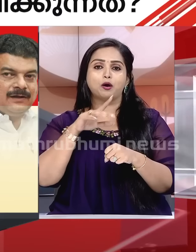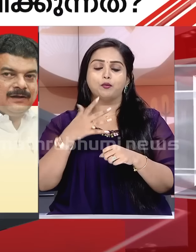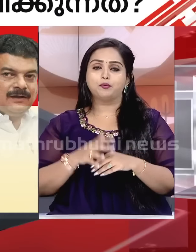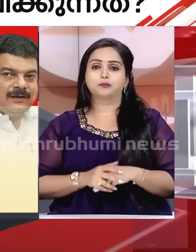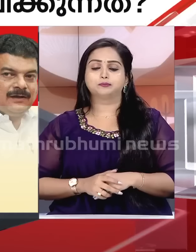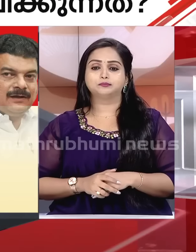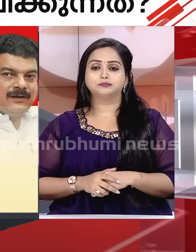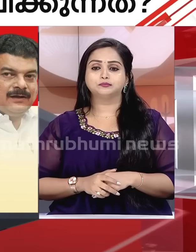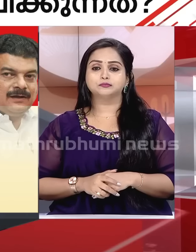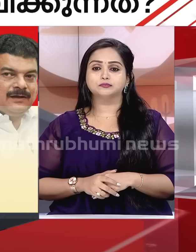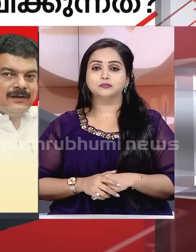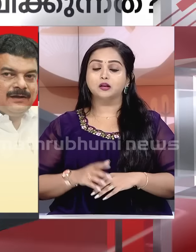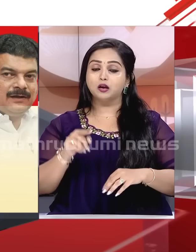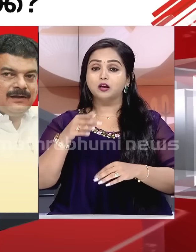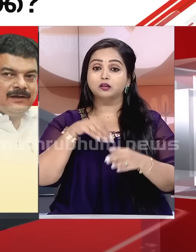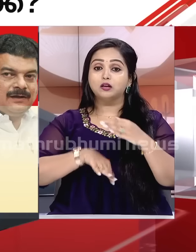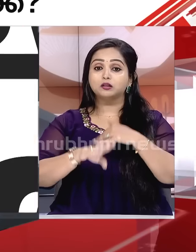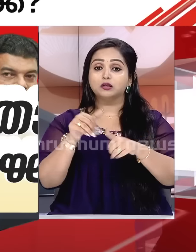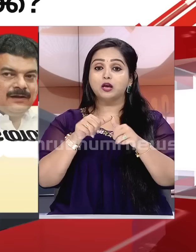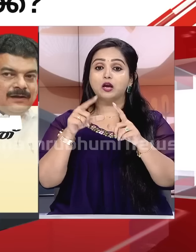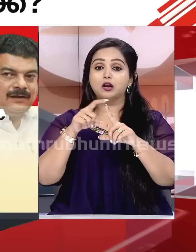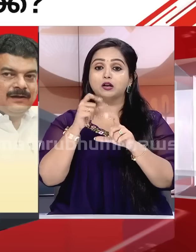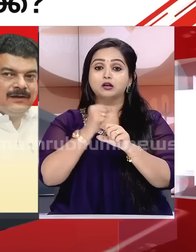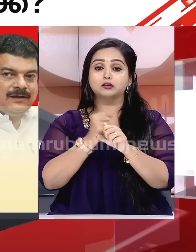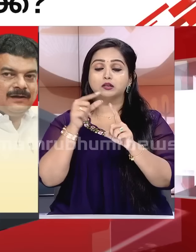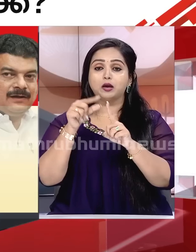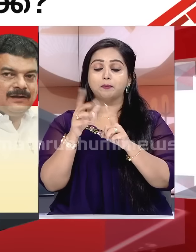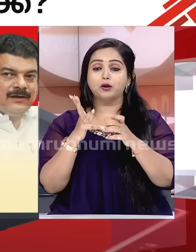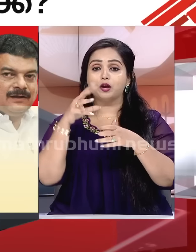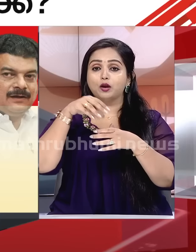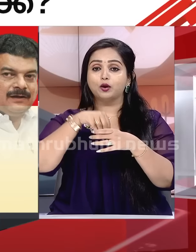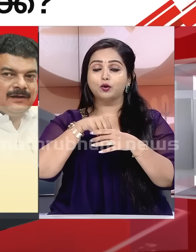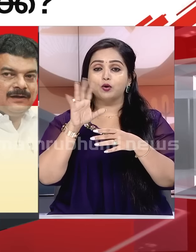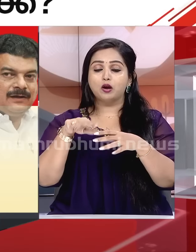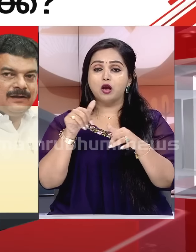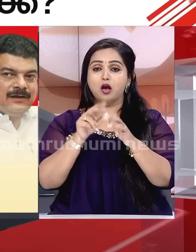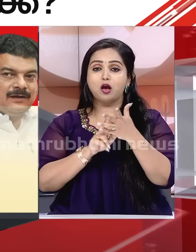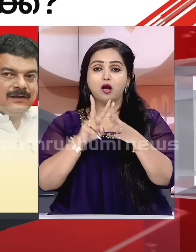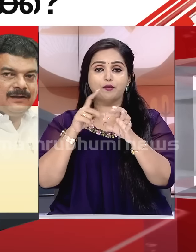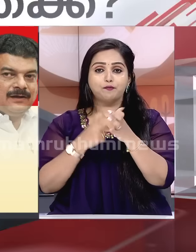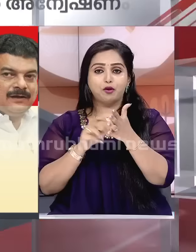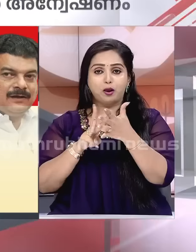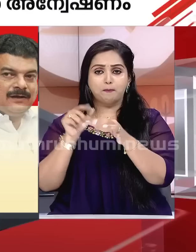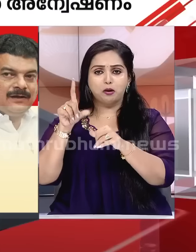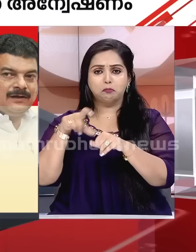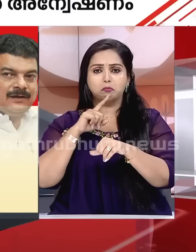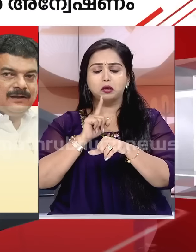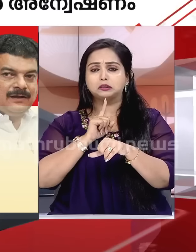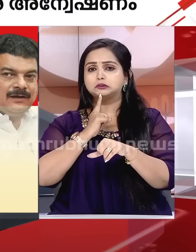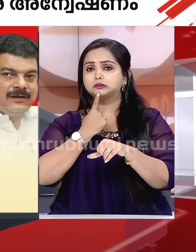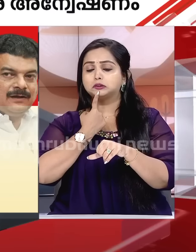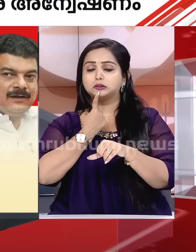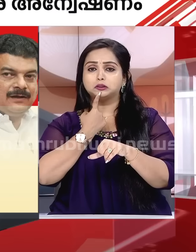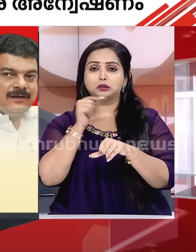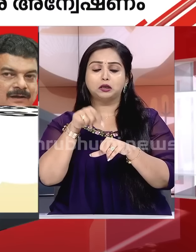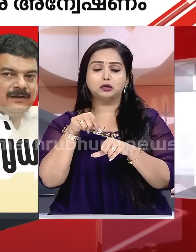അതിനകത്ത് ADGP പങ്കുണ്ടെന്നുള്ള രീതിയിലാണ് അൻവർ MLA പറഞ്ഞിരിക്കുന്നത്. വളരെ സീരിയസ് ആയ ഒരു